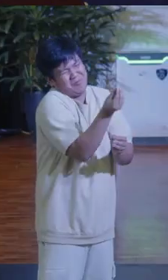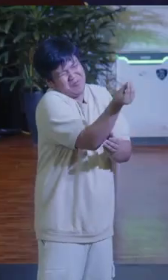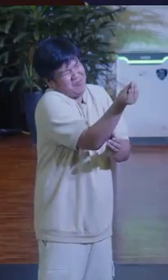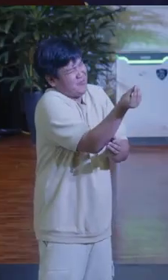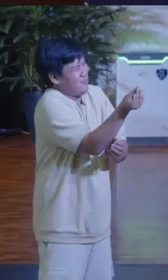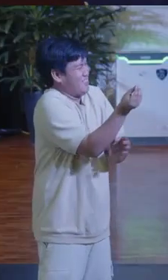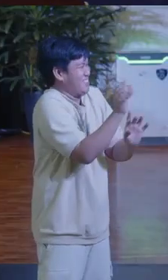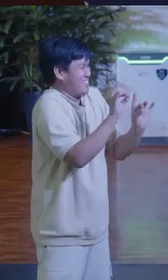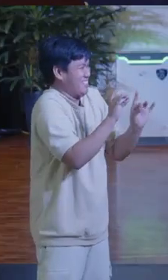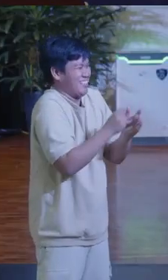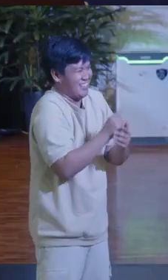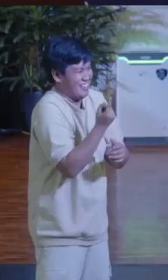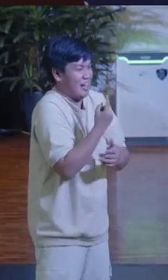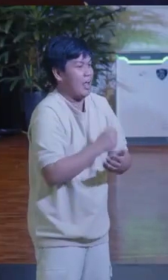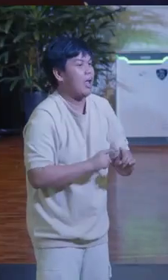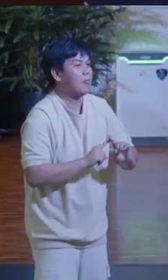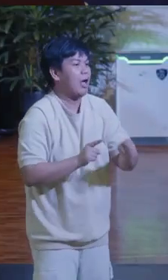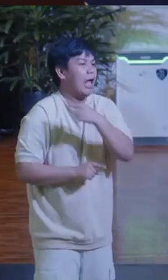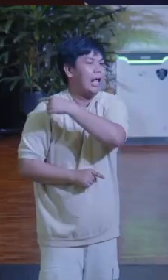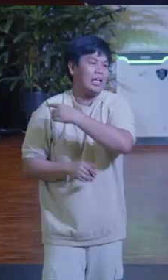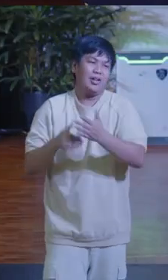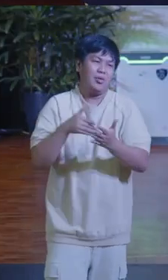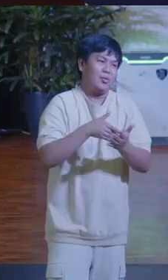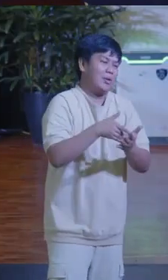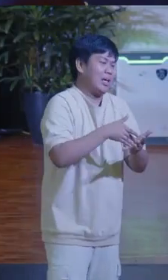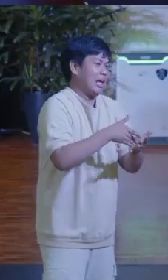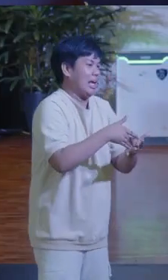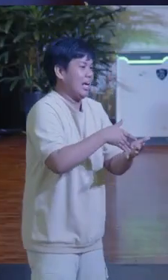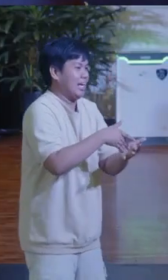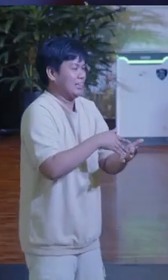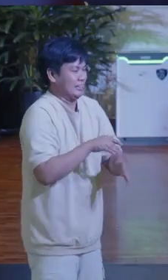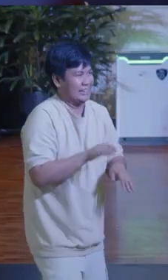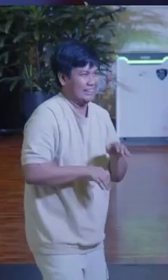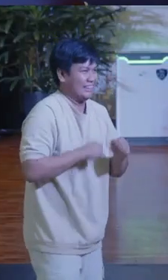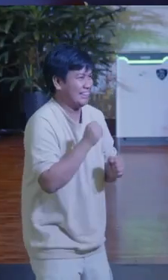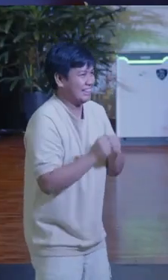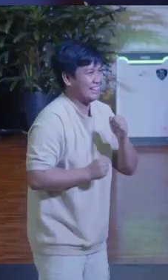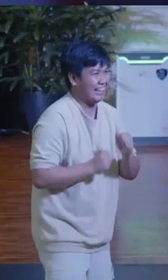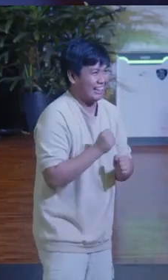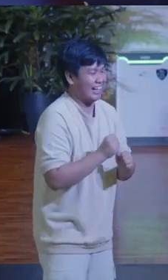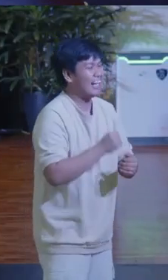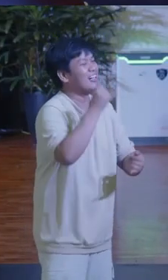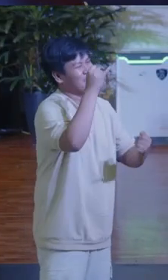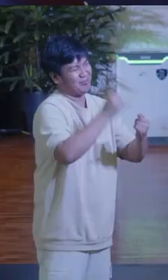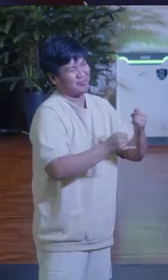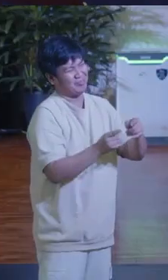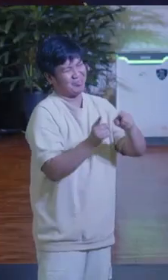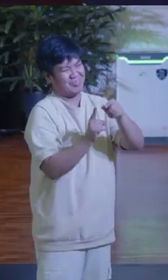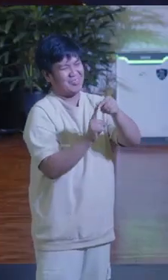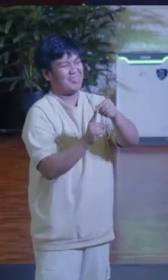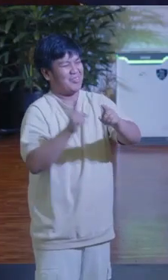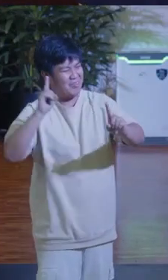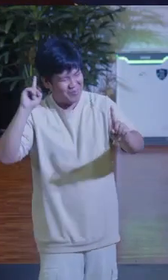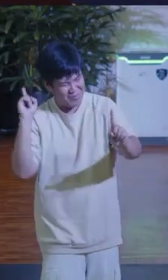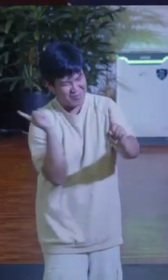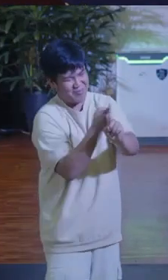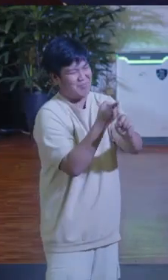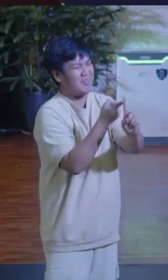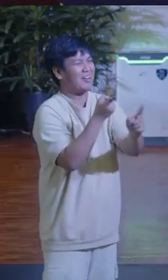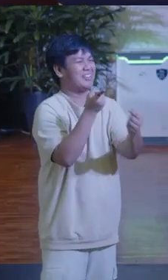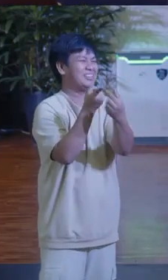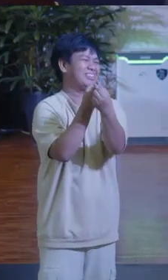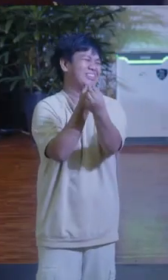Dahil ako po ang pinakalampa, palagi po akong napupunta dun sa dulo. Nararamdaman ko yung hagupit ng